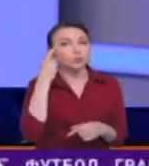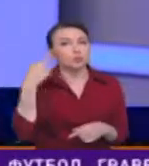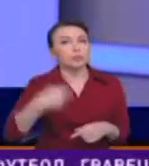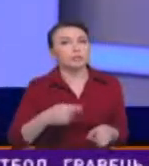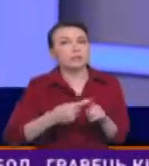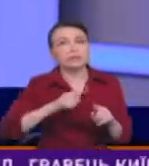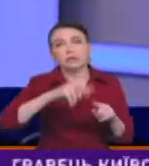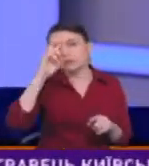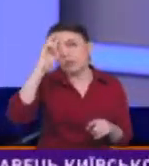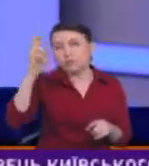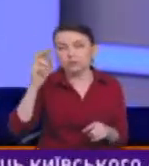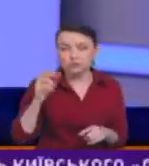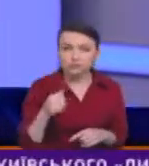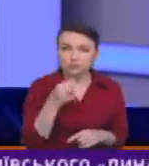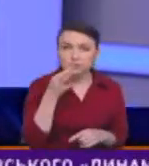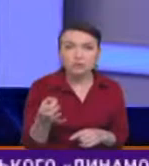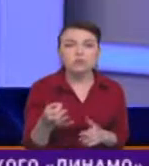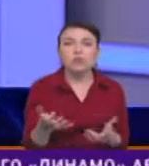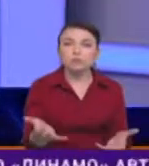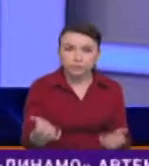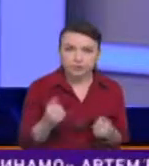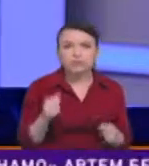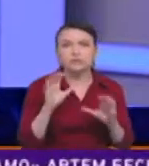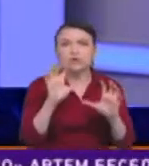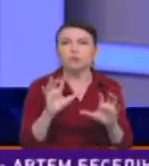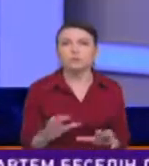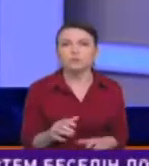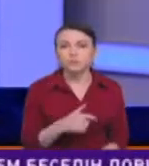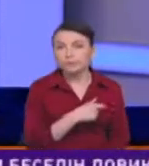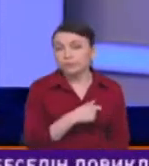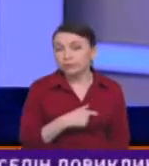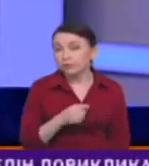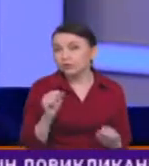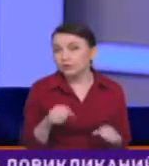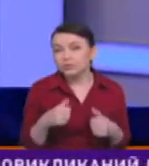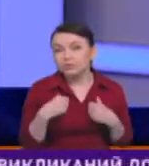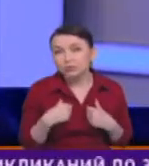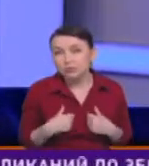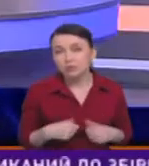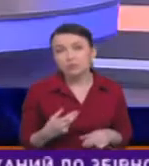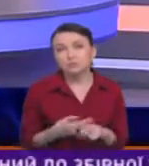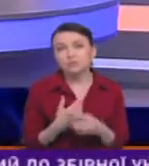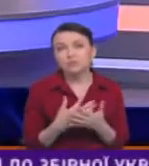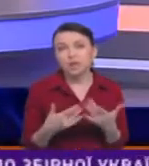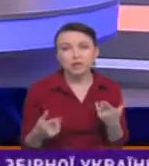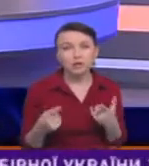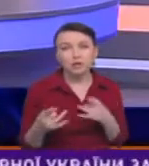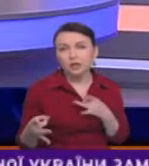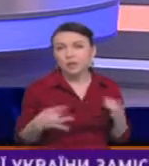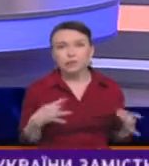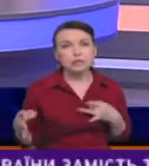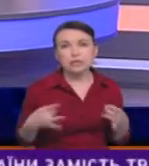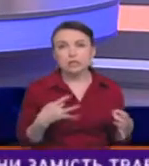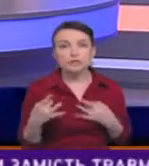Але він сказав, от прийміть закон. Депутати могли б спокійно, без всяких додаткових емоцій,